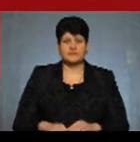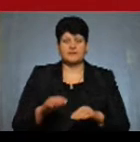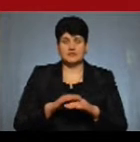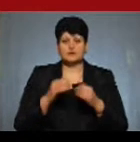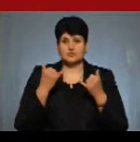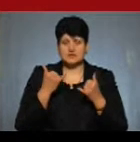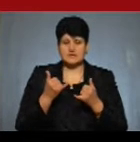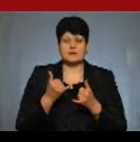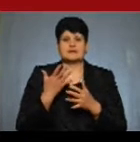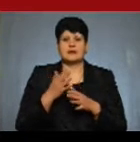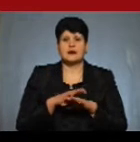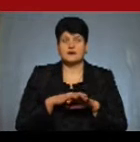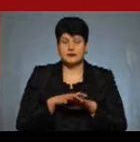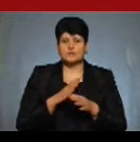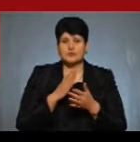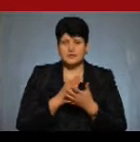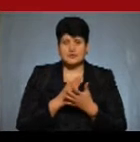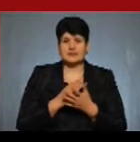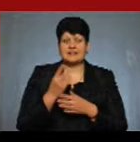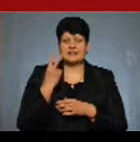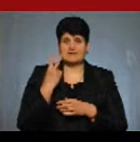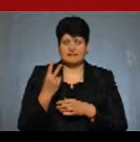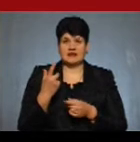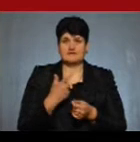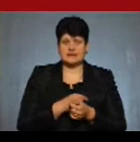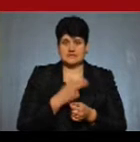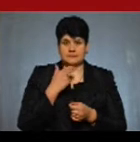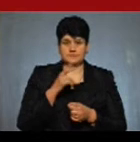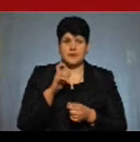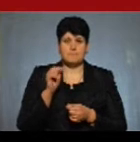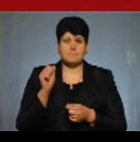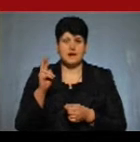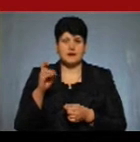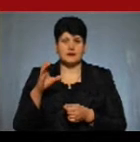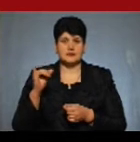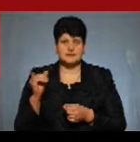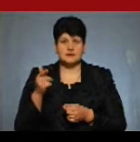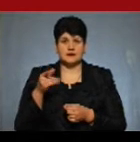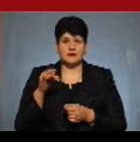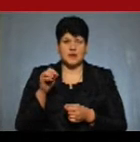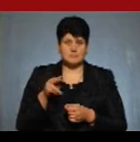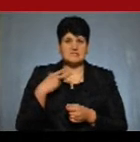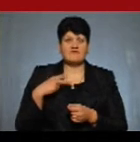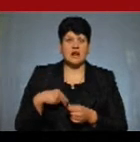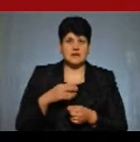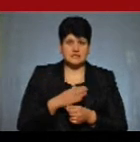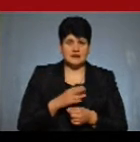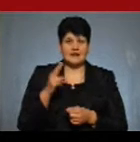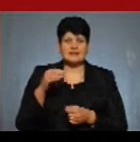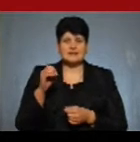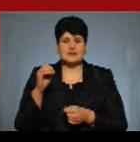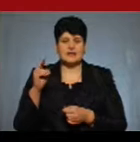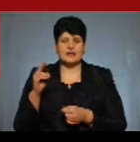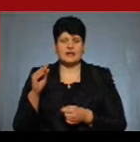Фактично зараз на фармацевтичному ринку ми маємо в наявності дві вакцини від грипу. Vaxigrip Tetra, це є Sanofi Франція виробник, і